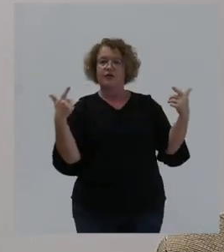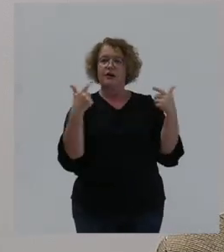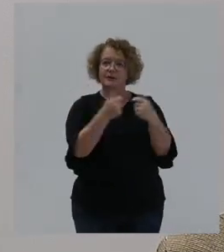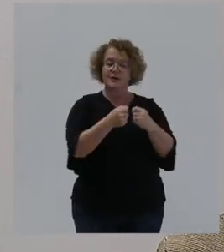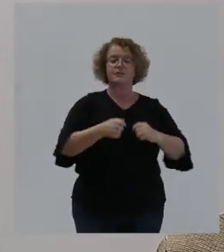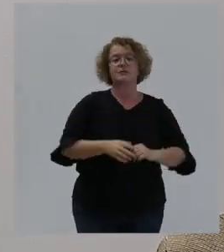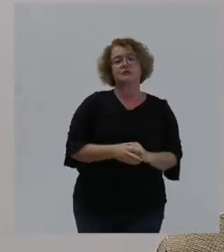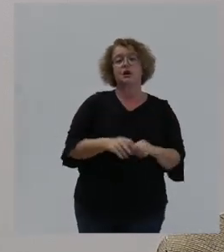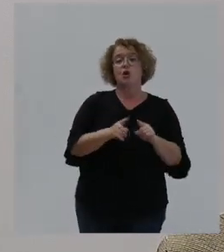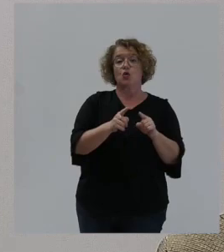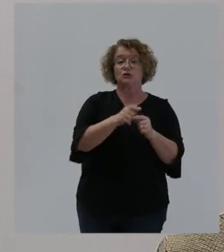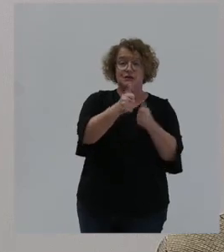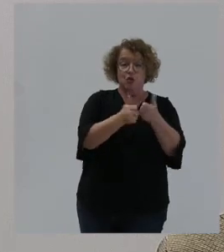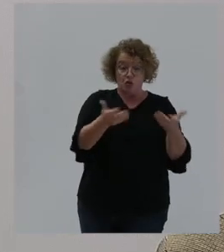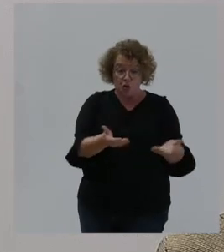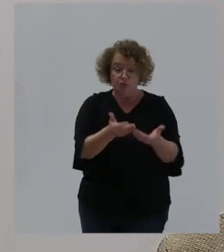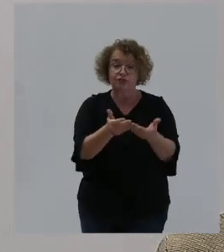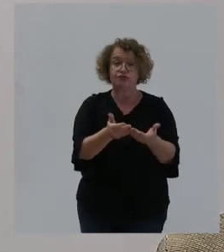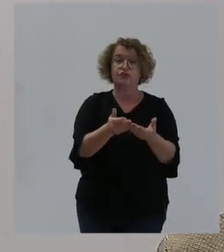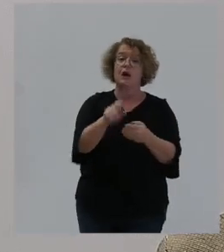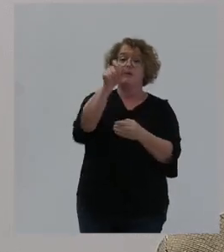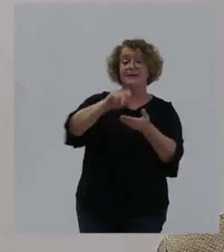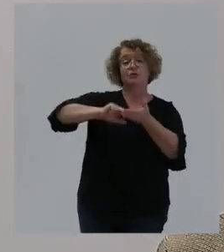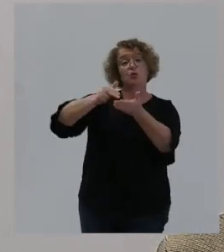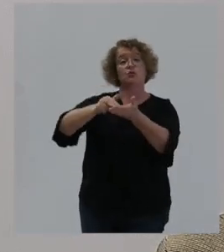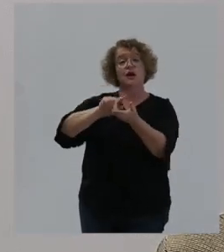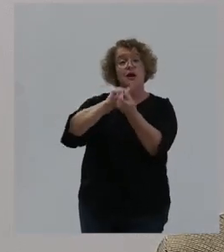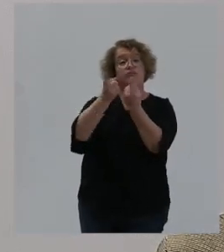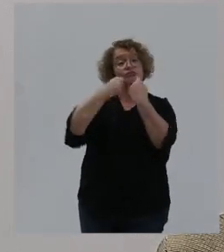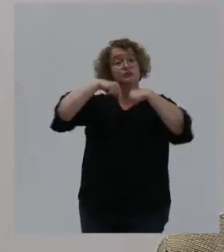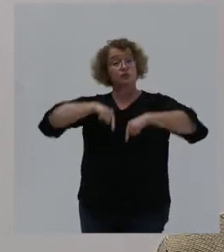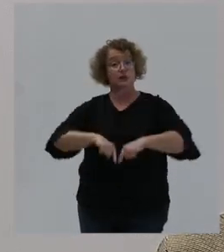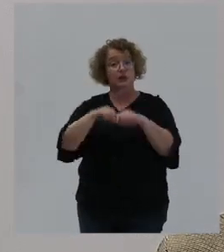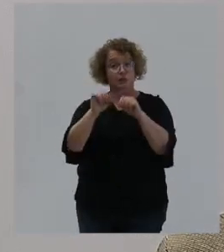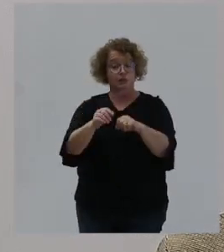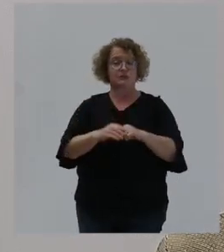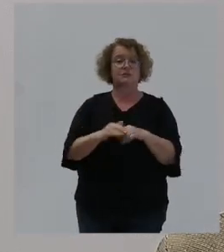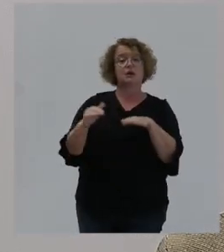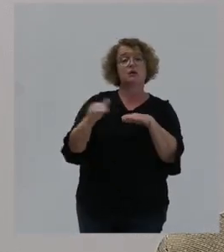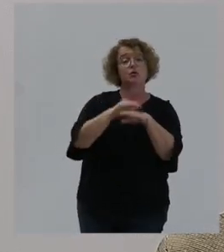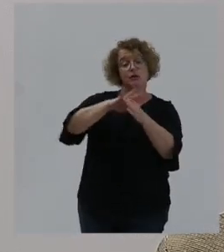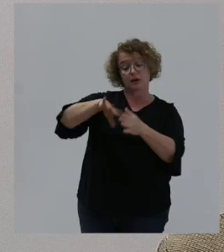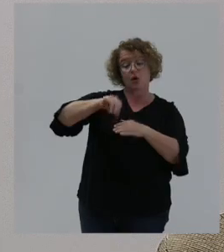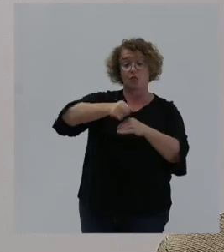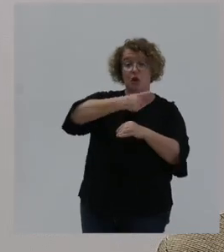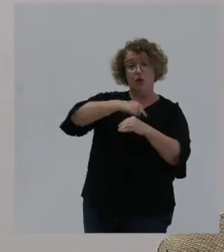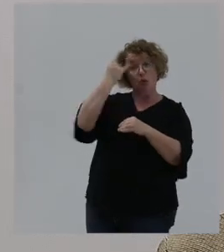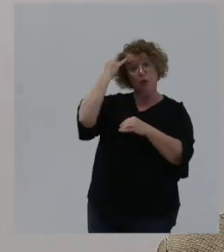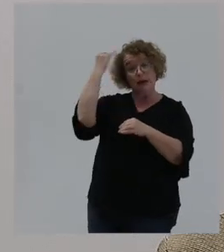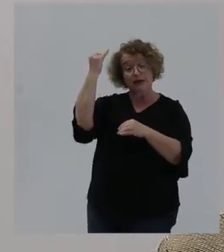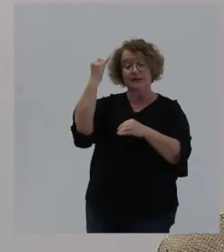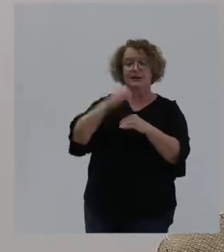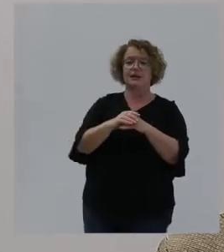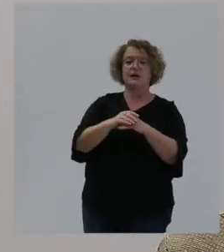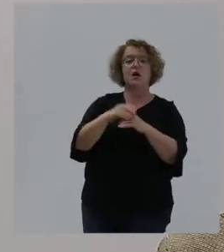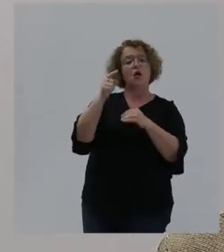voulons favoriser les concours et l'accès à la titularisation pour les contractuels. La politique d'emploi, la nôtre, sera aussi guidée par les